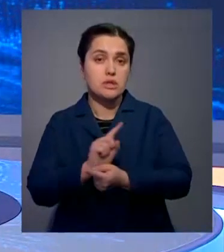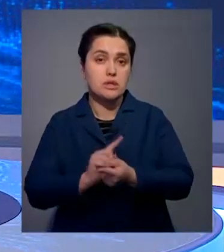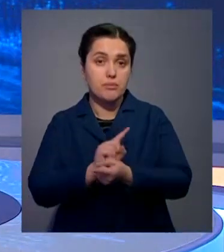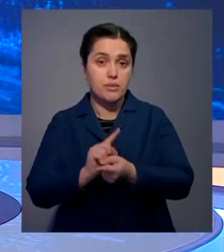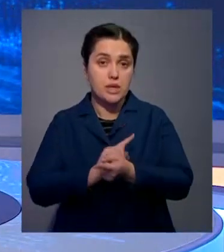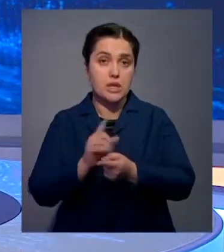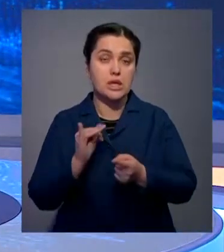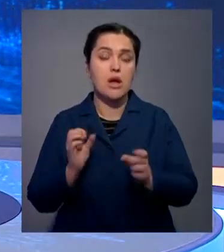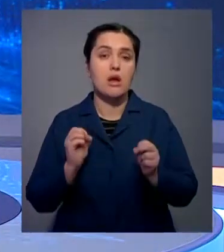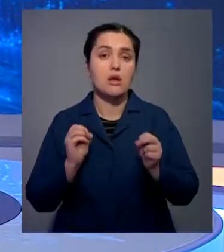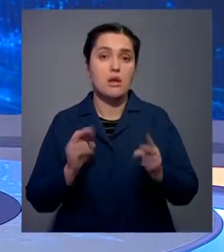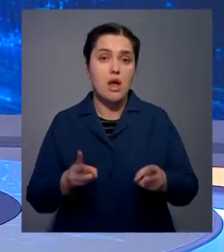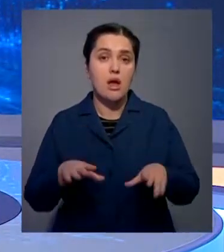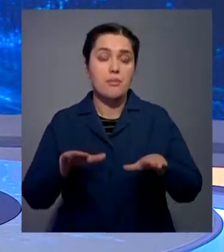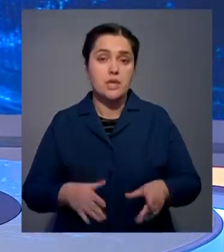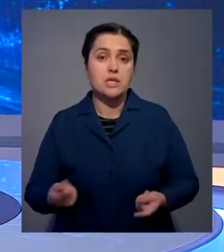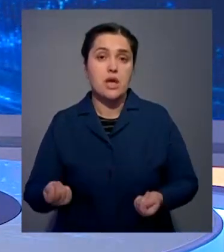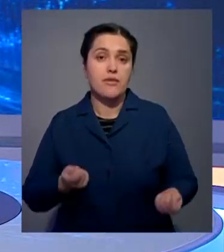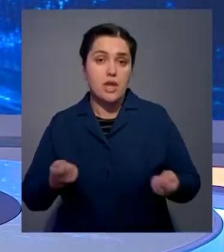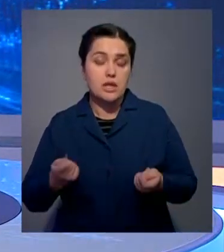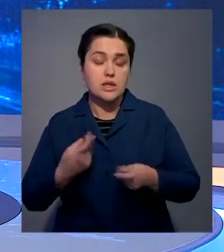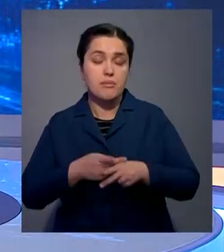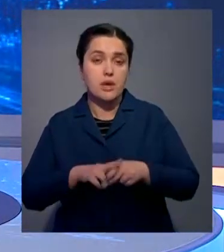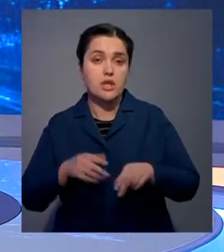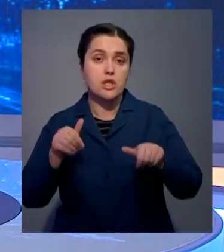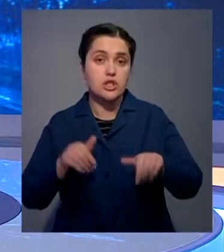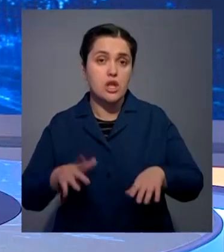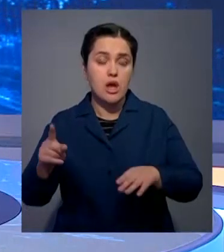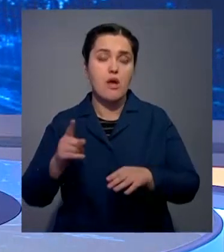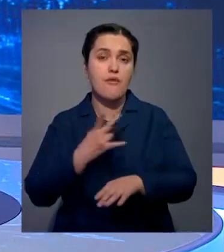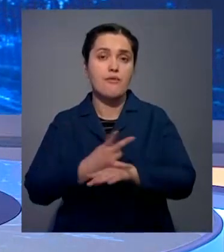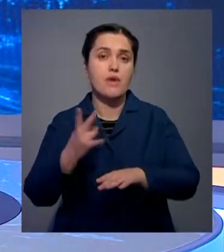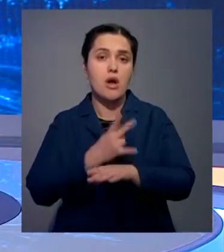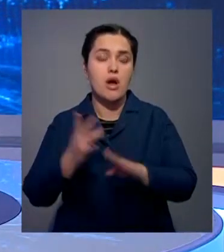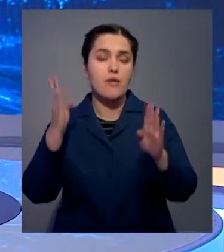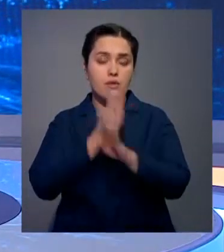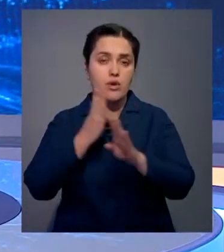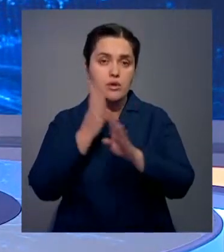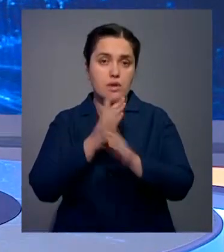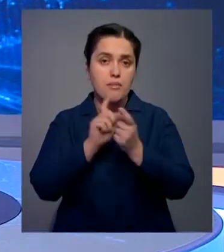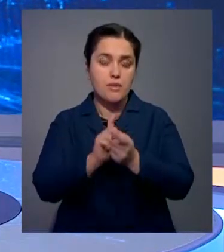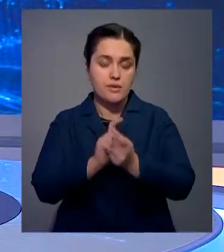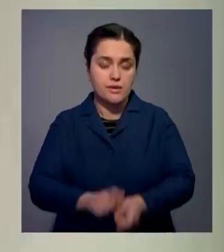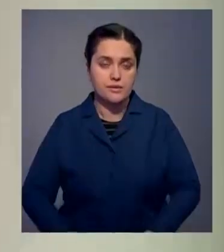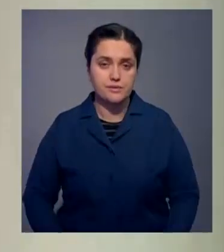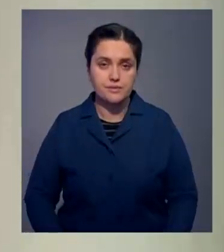и как местные власти решают извечную проблему с вредными выбросами, расскажет Александра Салмина.